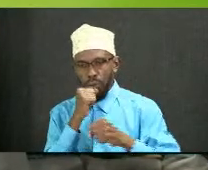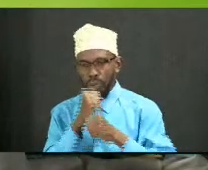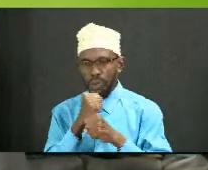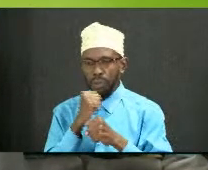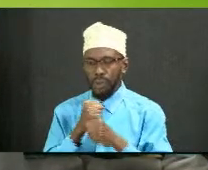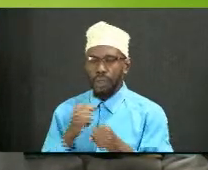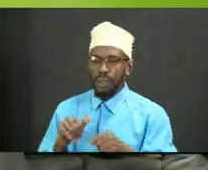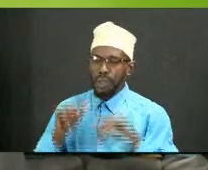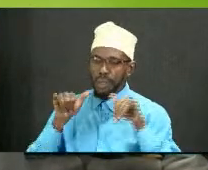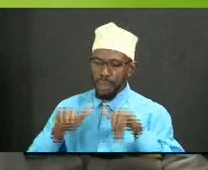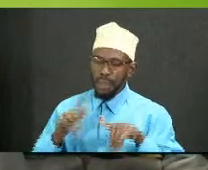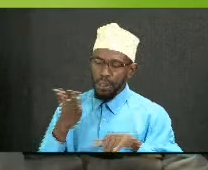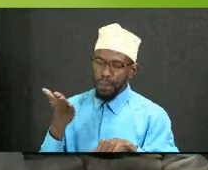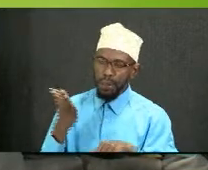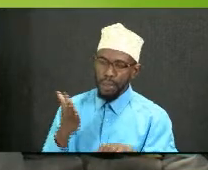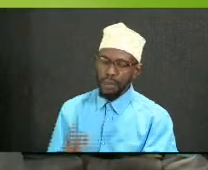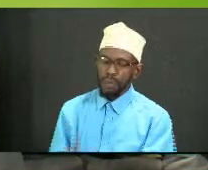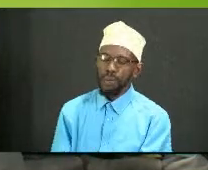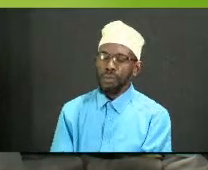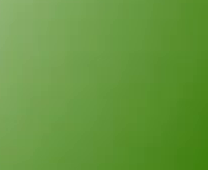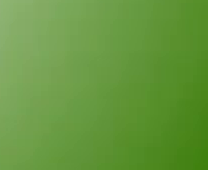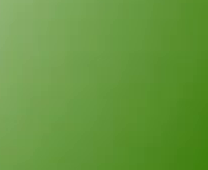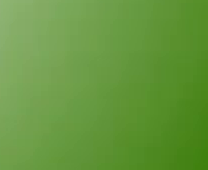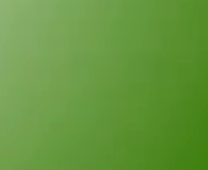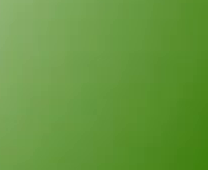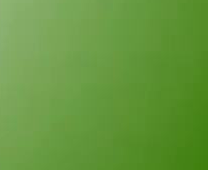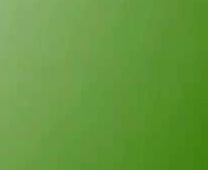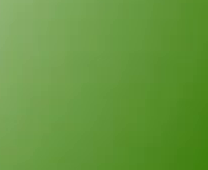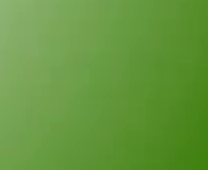kuzitekeleza. Usiende mbali.